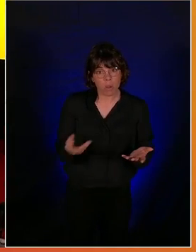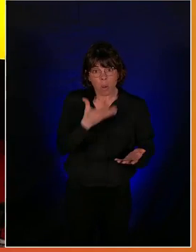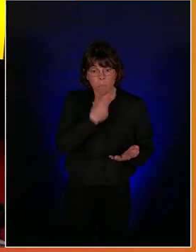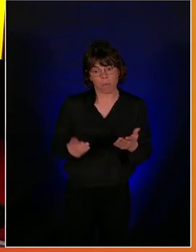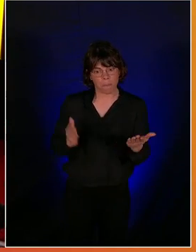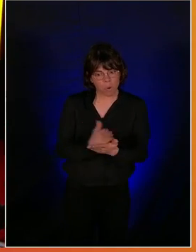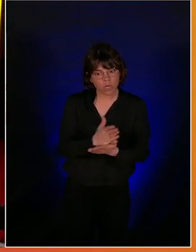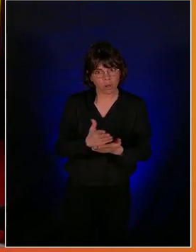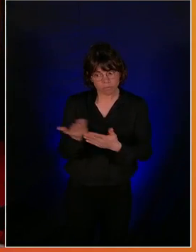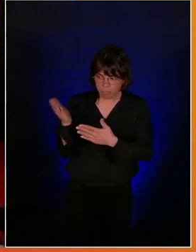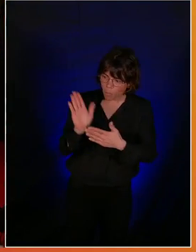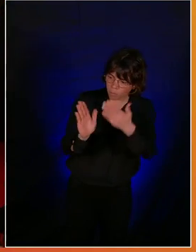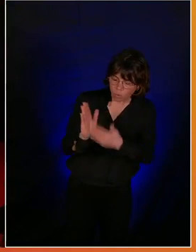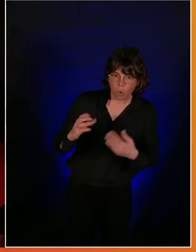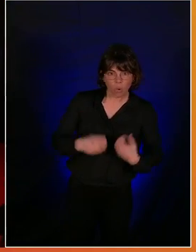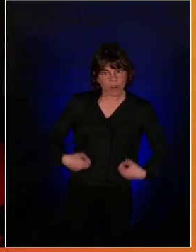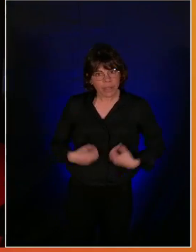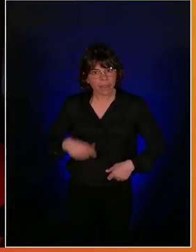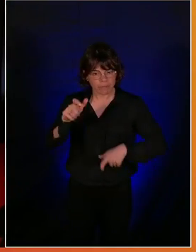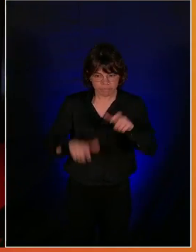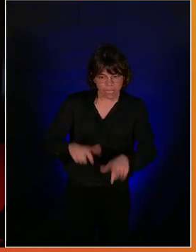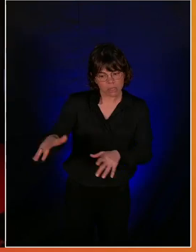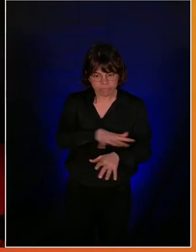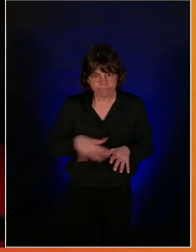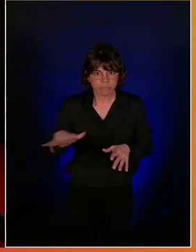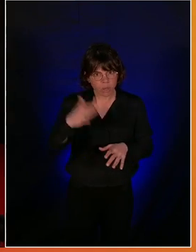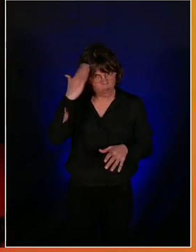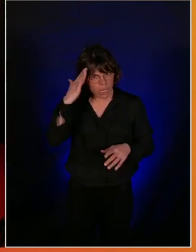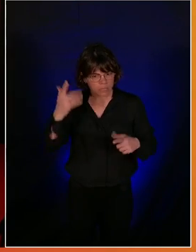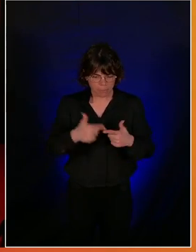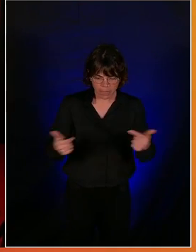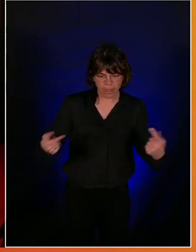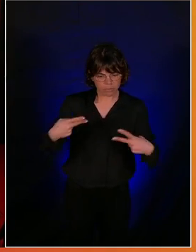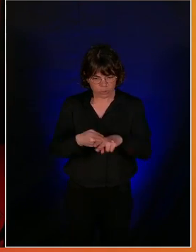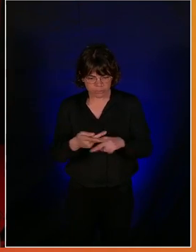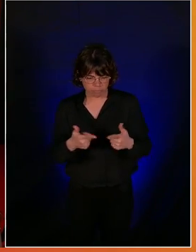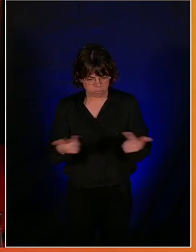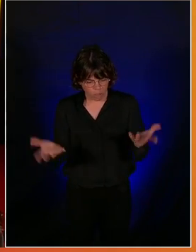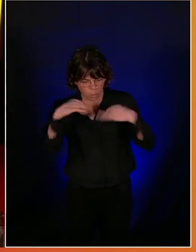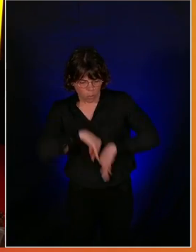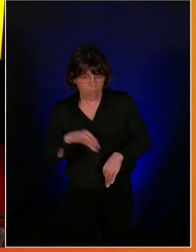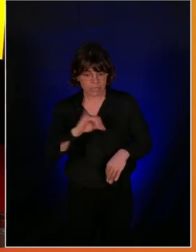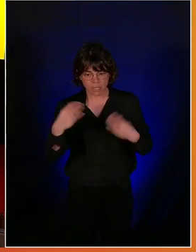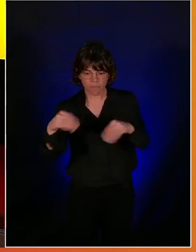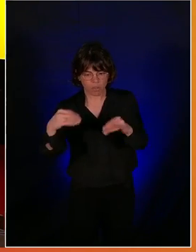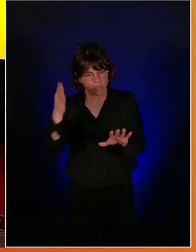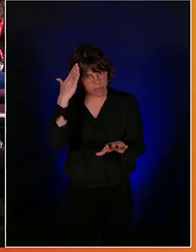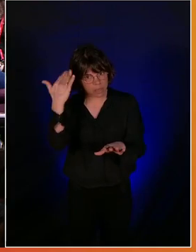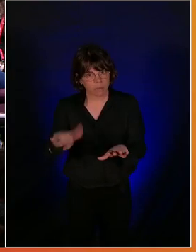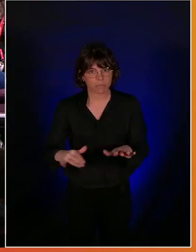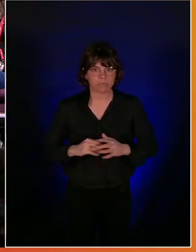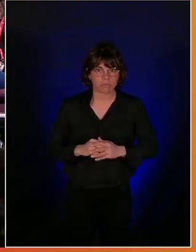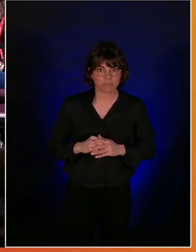projet ça montre que les ouvriers connaissent leur leur outi de travail connaissent à qui ils le vendent